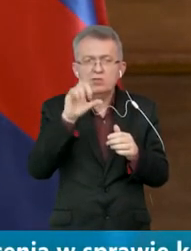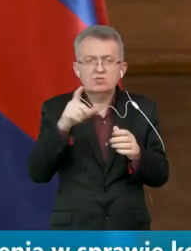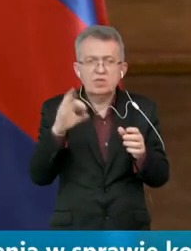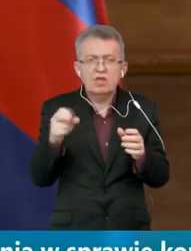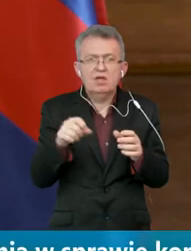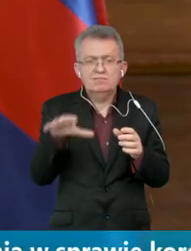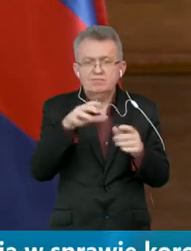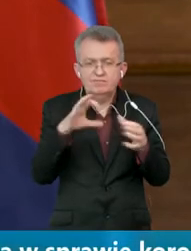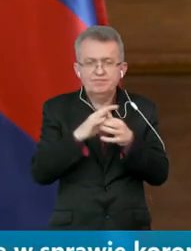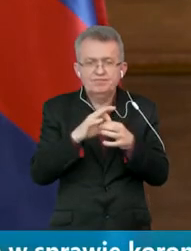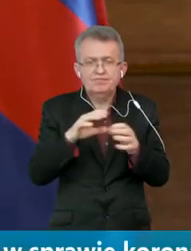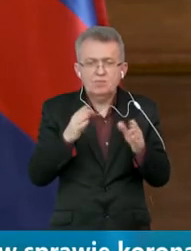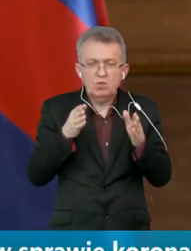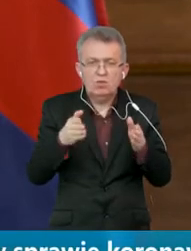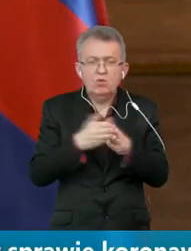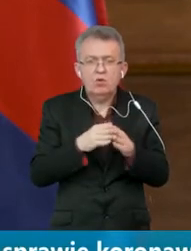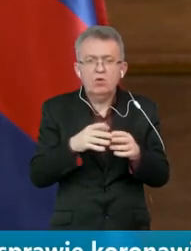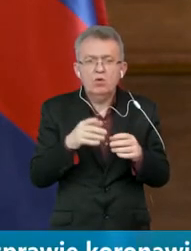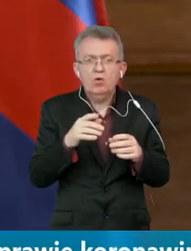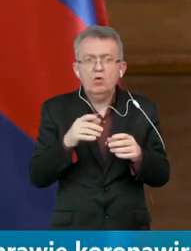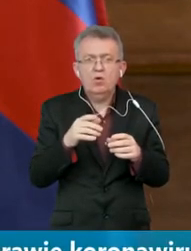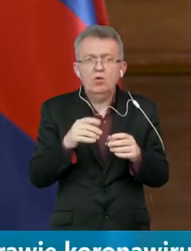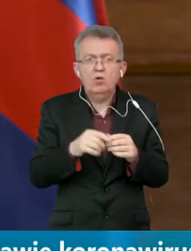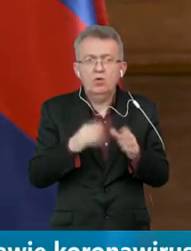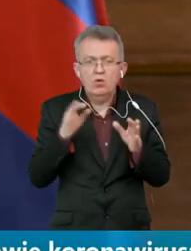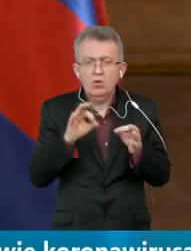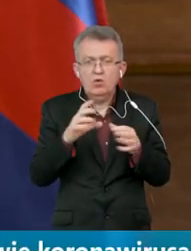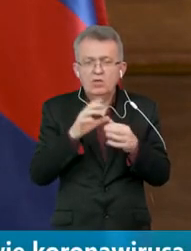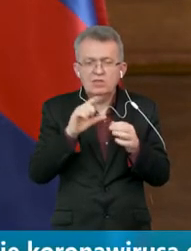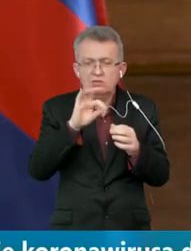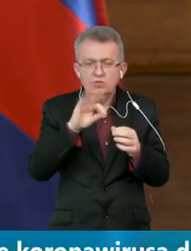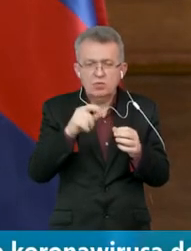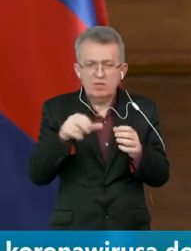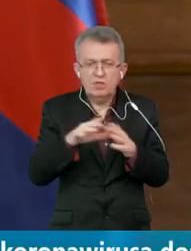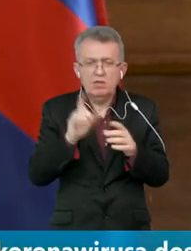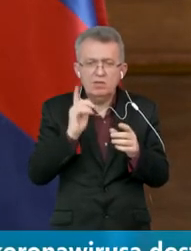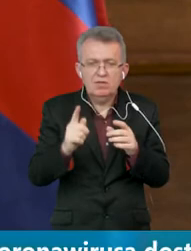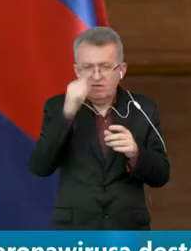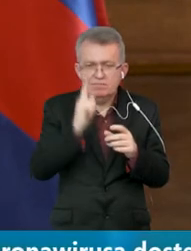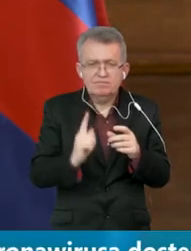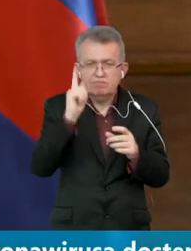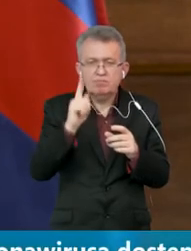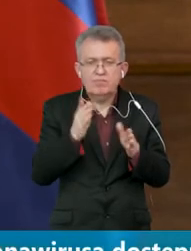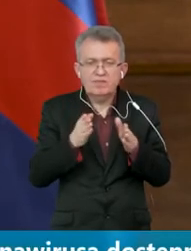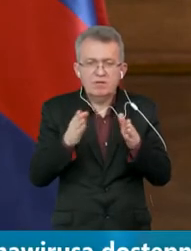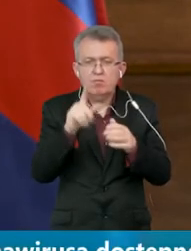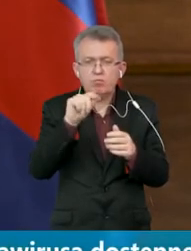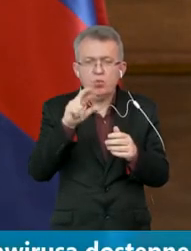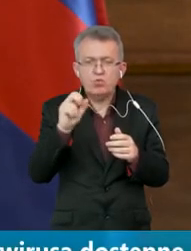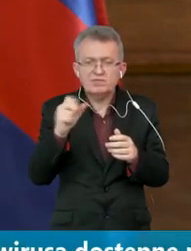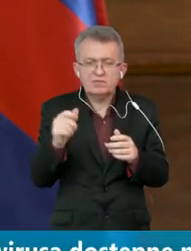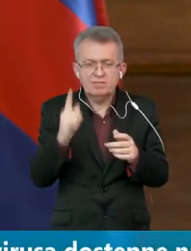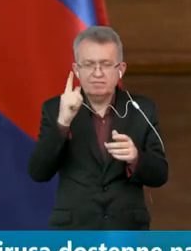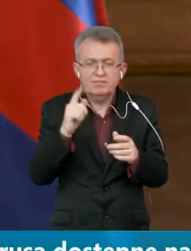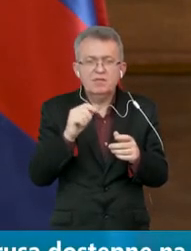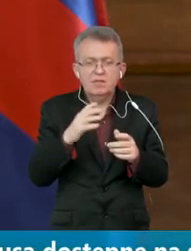rozumiem, że chodzi tutaj, Panie Antku, nie o obwodnicę śródmiejską, ale trasę północną, dlatego że to jest odcinek trasy północnej.